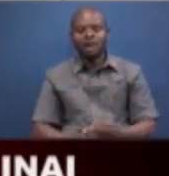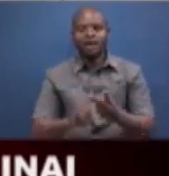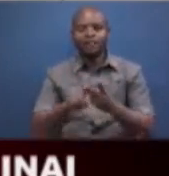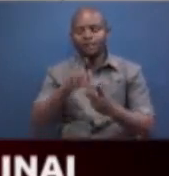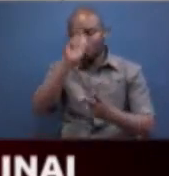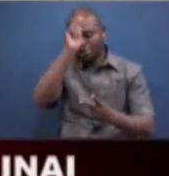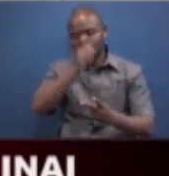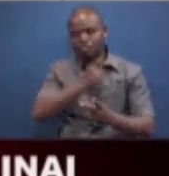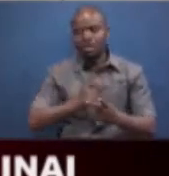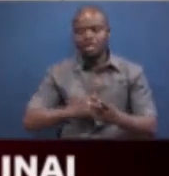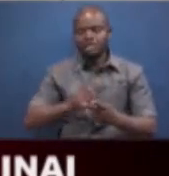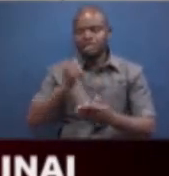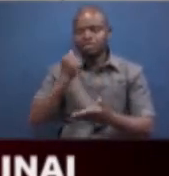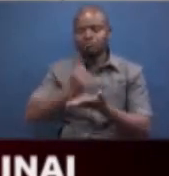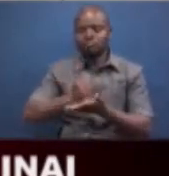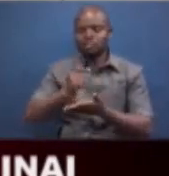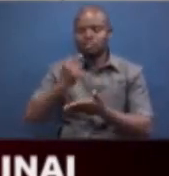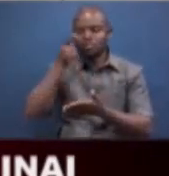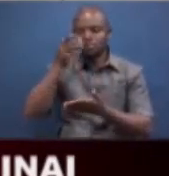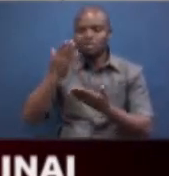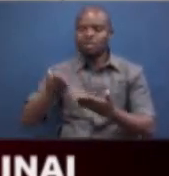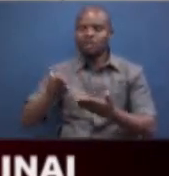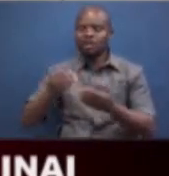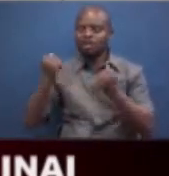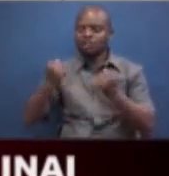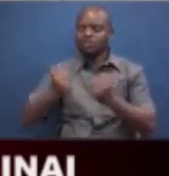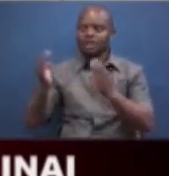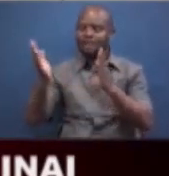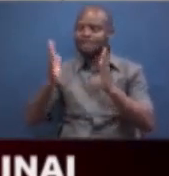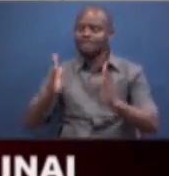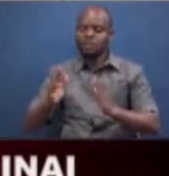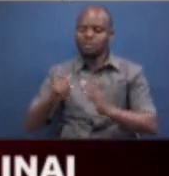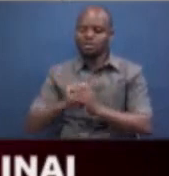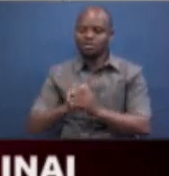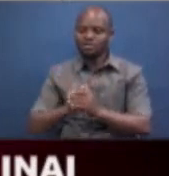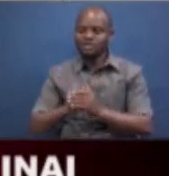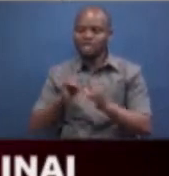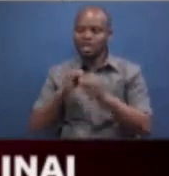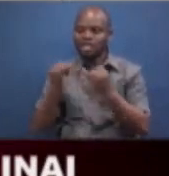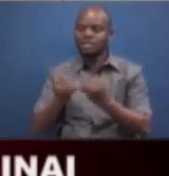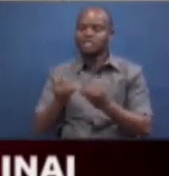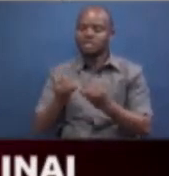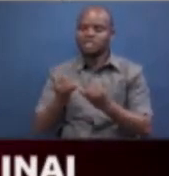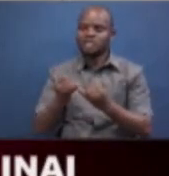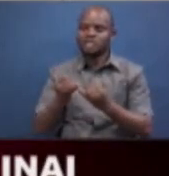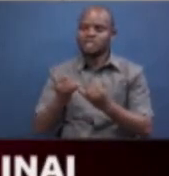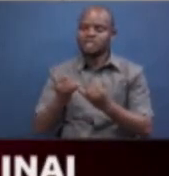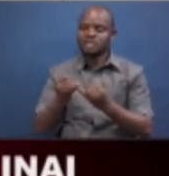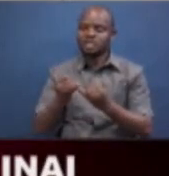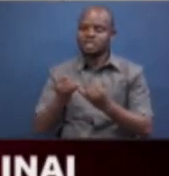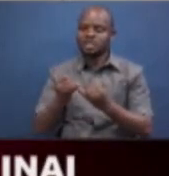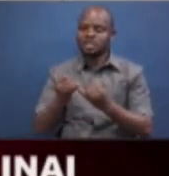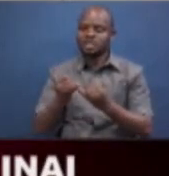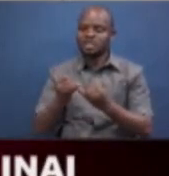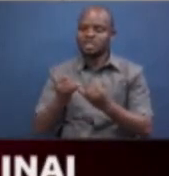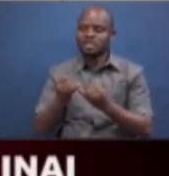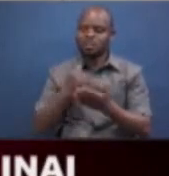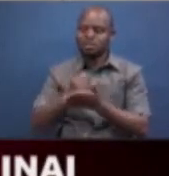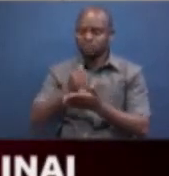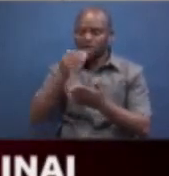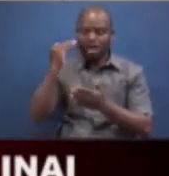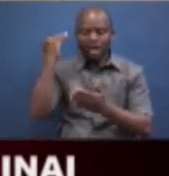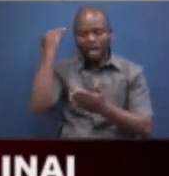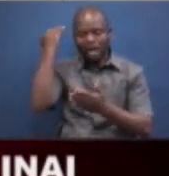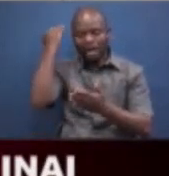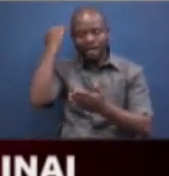Pili, Mheshimiwa Rais, uamuzi wako wa kuona ipo haja ya kuimarisha mfumo na taasisi za kijinai ni uamuzi wenye hekima,